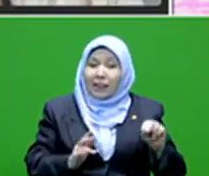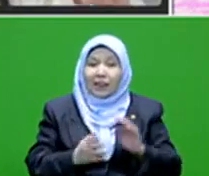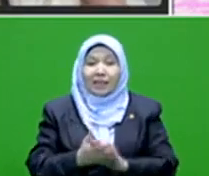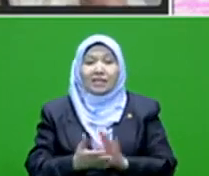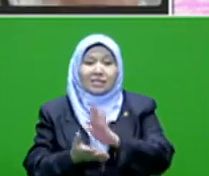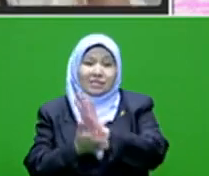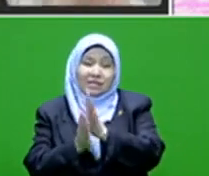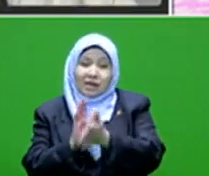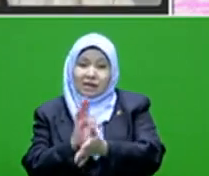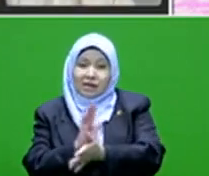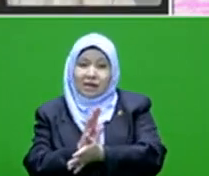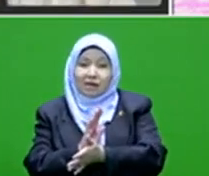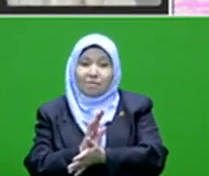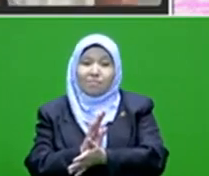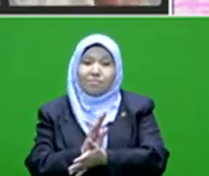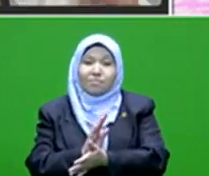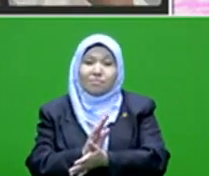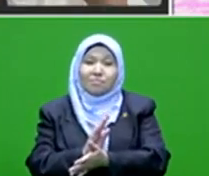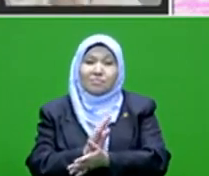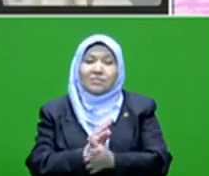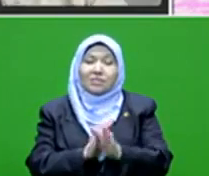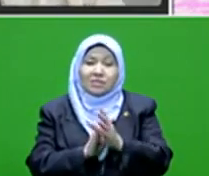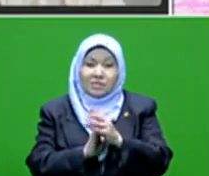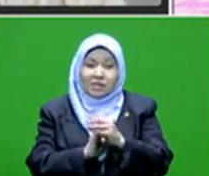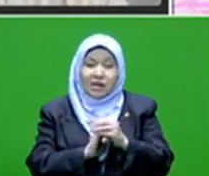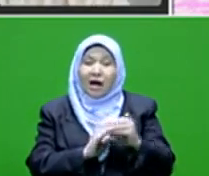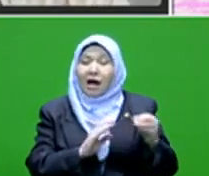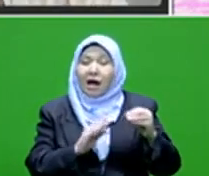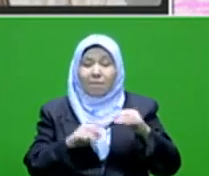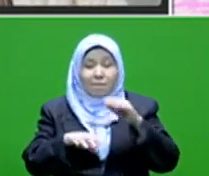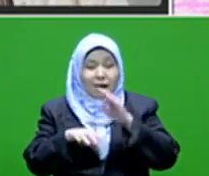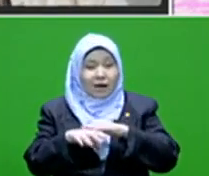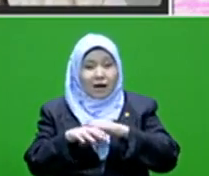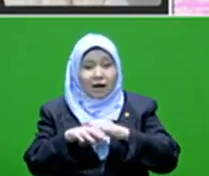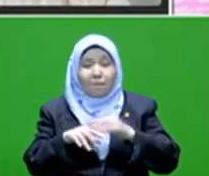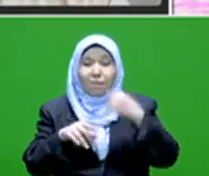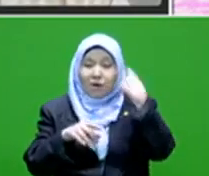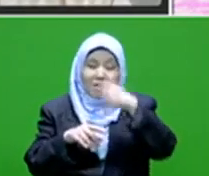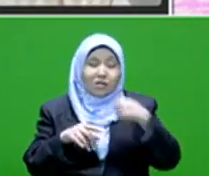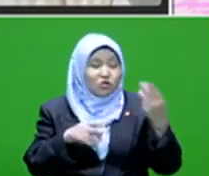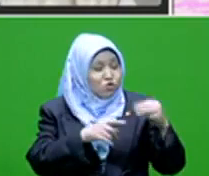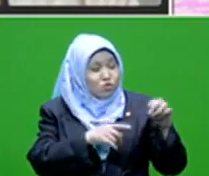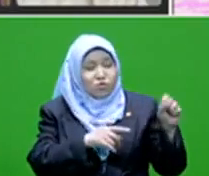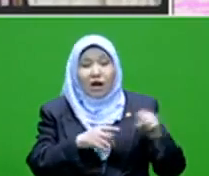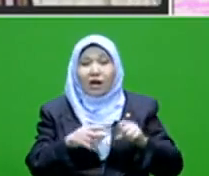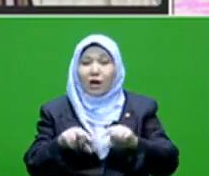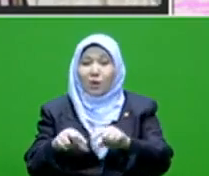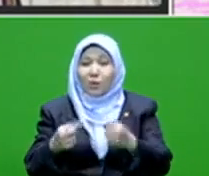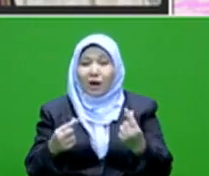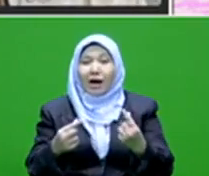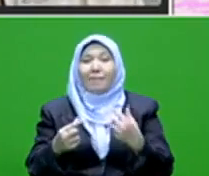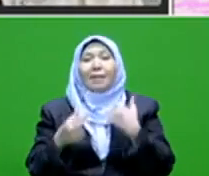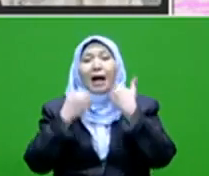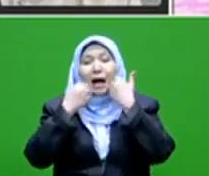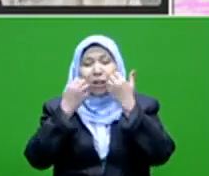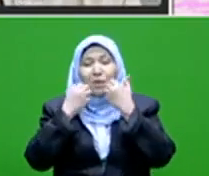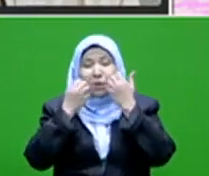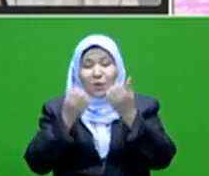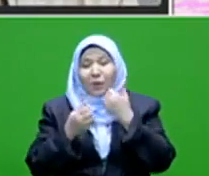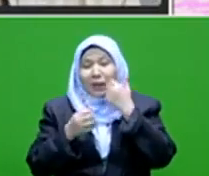Allah. Ahlan bik. Yufina halamatul Quran. Allah, masya-Allah. Malulah nak tarik depan Ustaz Tirmizi.